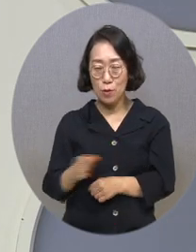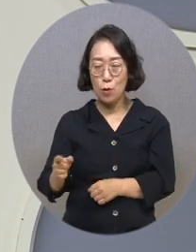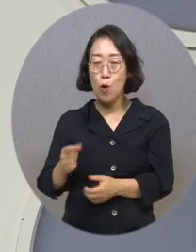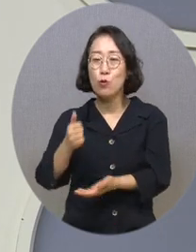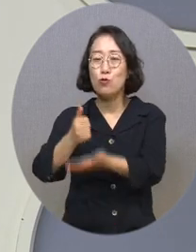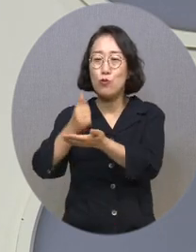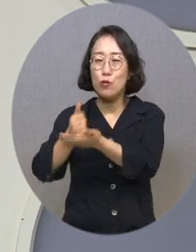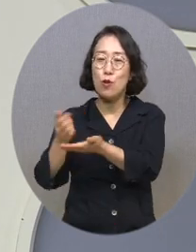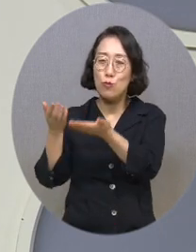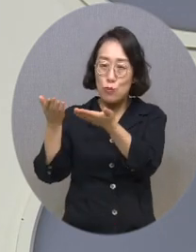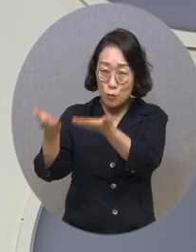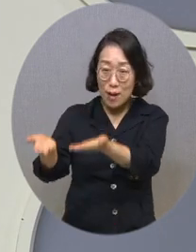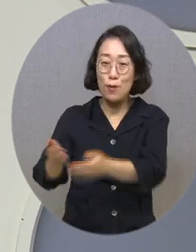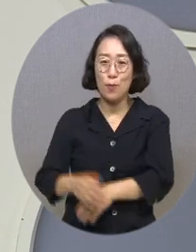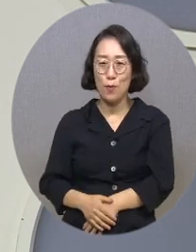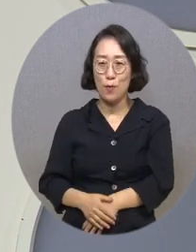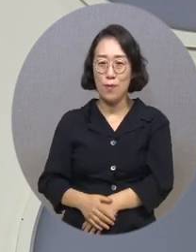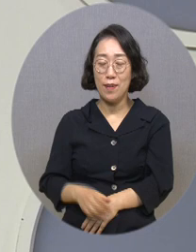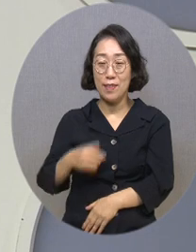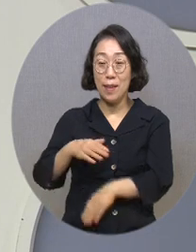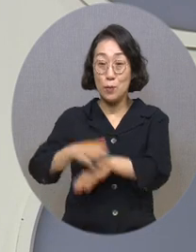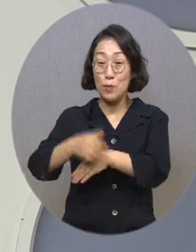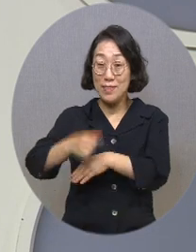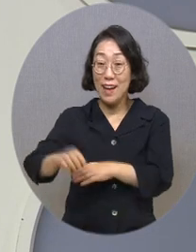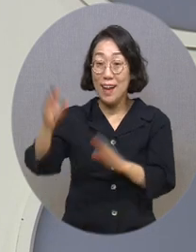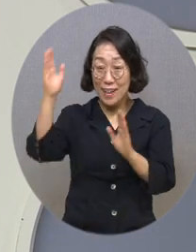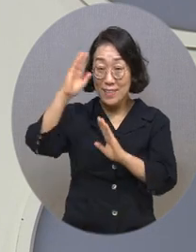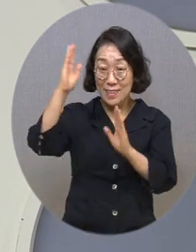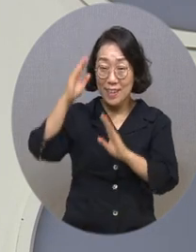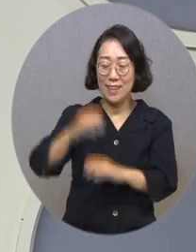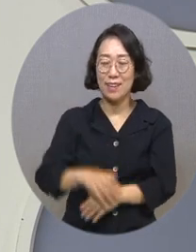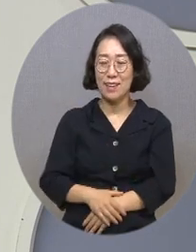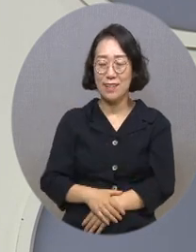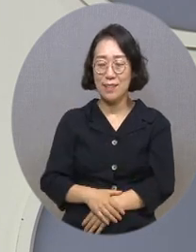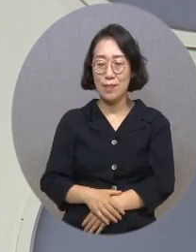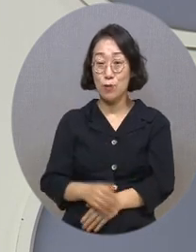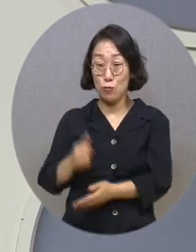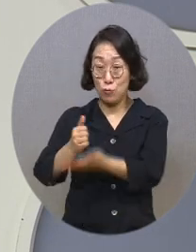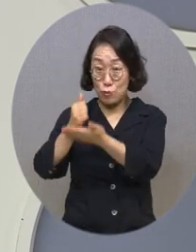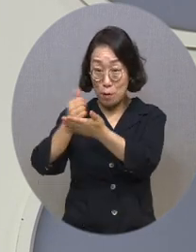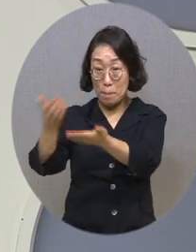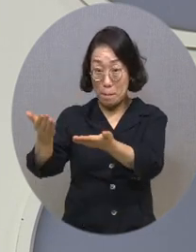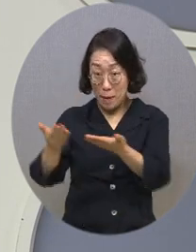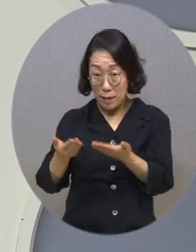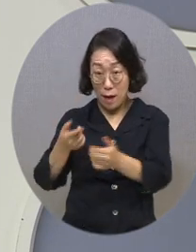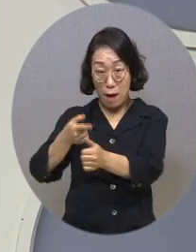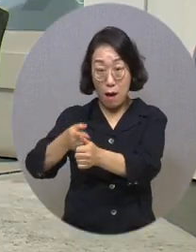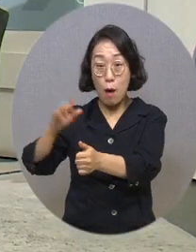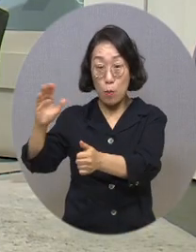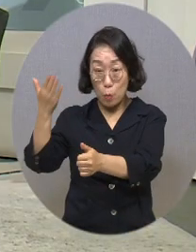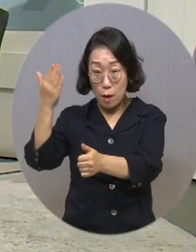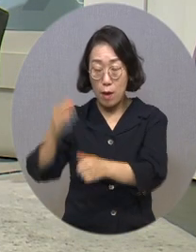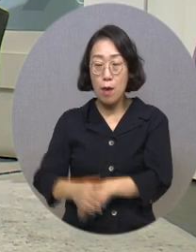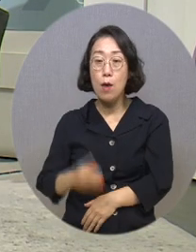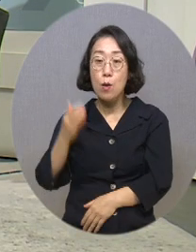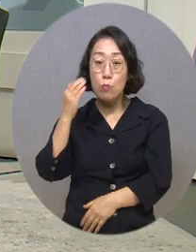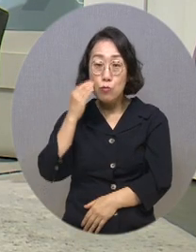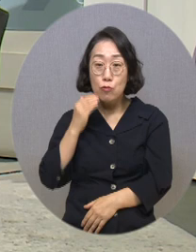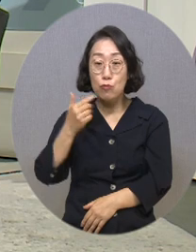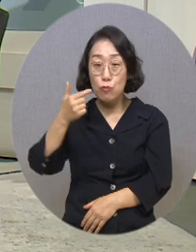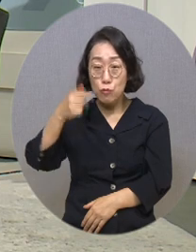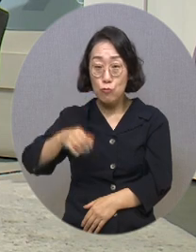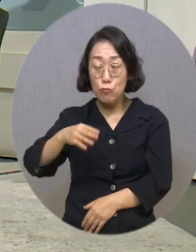좀 해달라. 추천 교장이 추천을 해야 되는데 그 과정이 있어서 그렇게 해갖고 됐어요. 그래갖고 청와대 푸른누리 기자